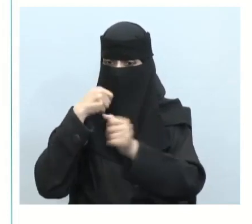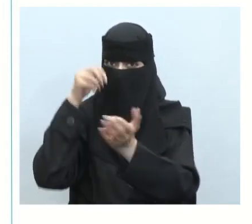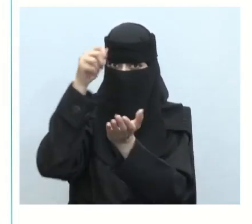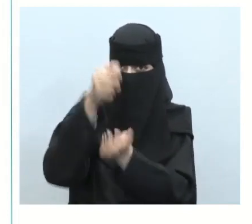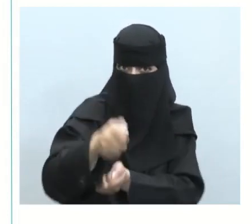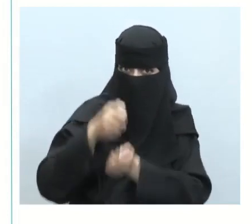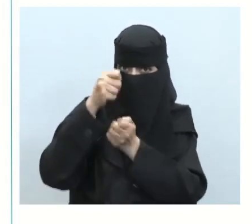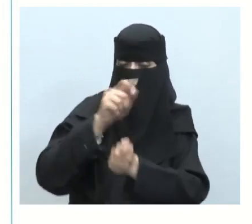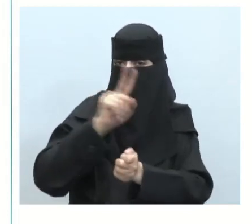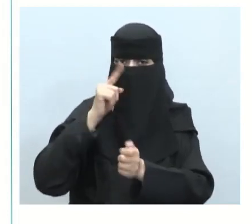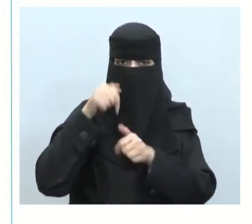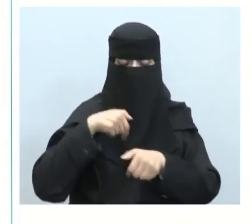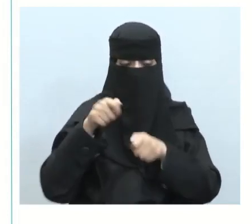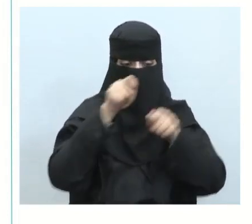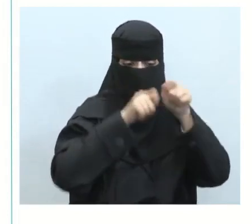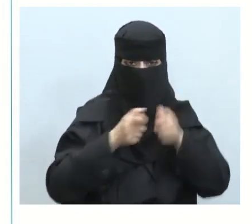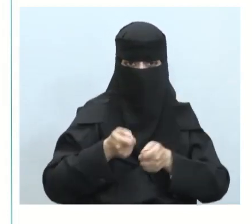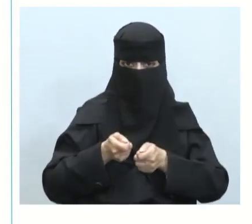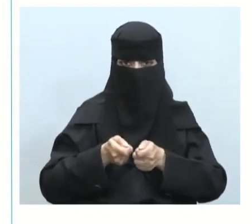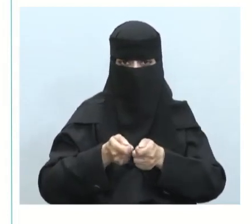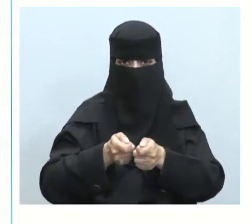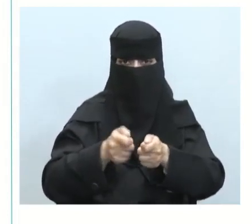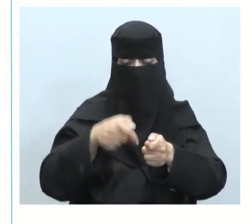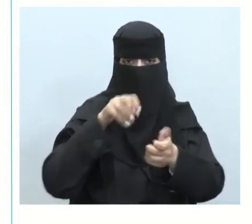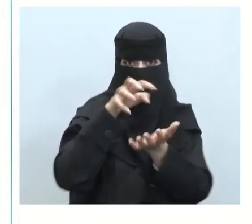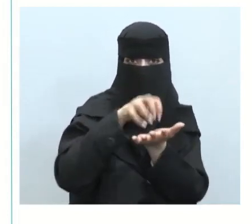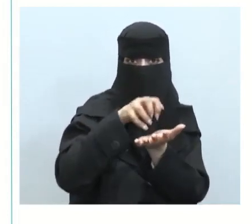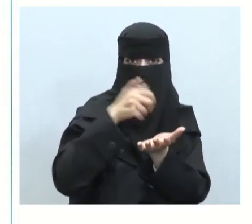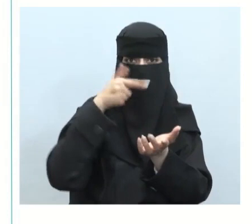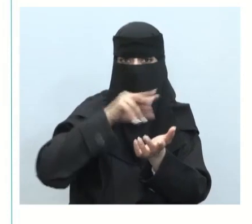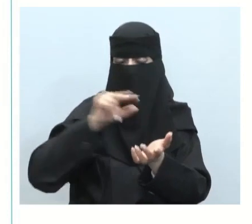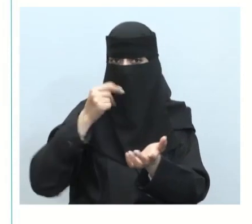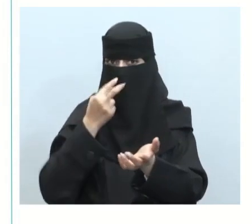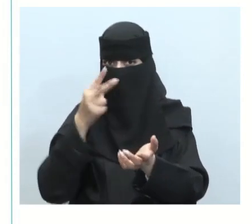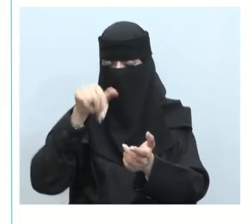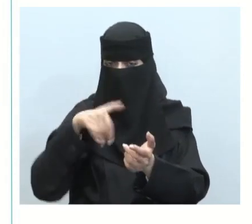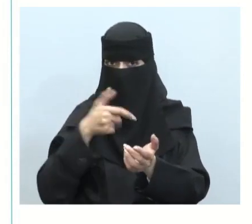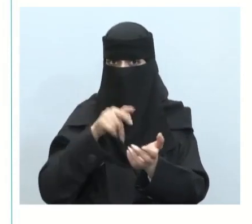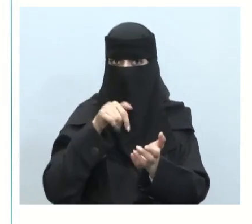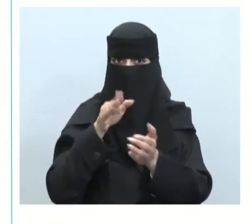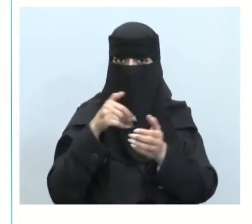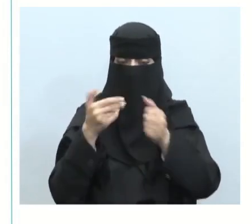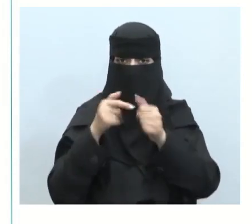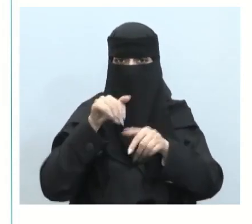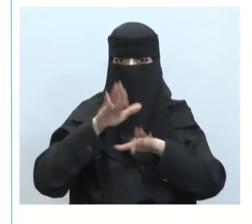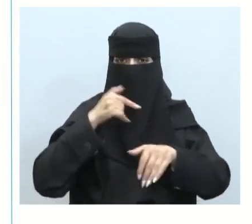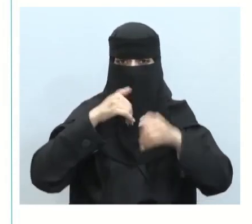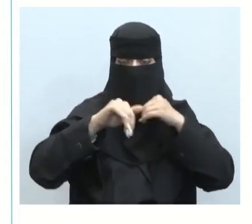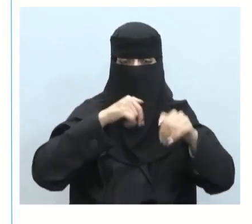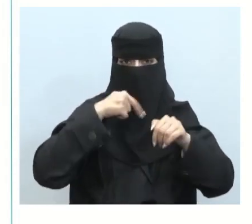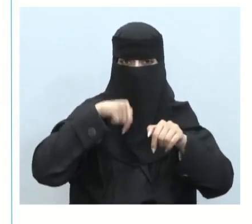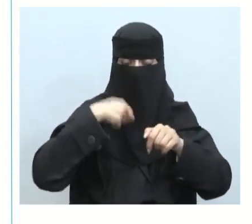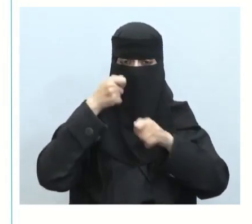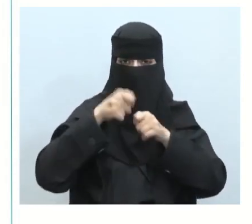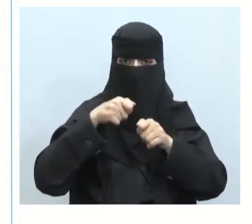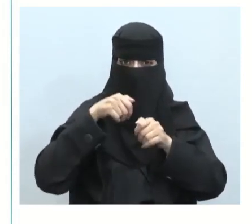يعمل وفق اله يستخدمها كما نرى مثلا الاله حينما يتم وضعها في الحيوانات وتحرث الارض